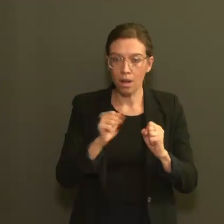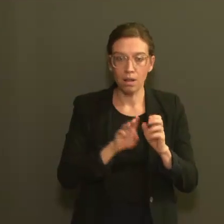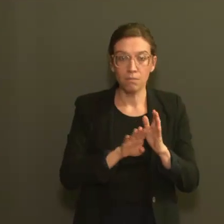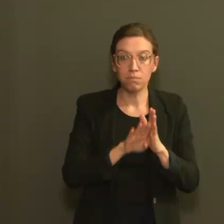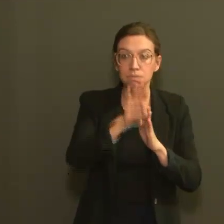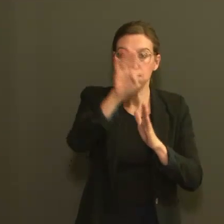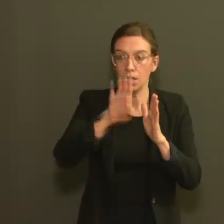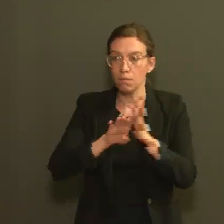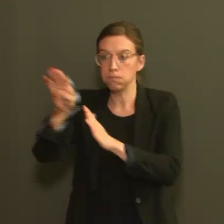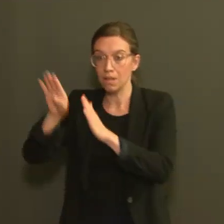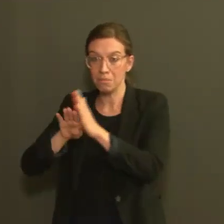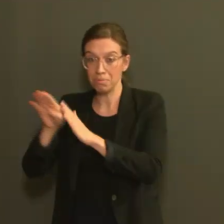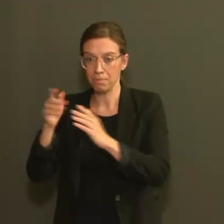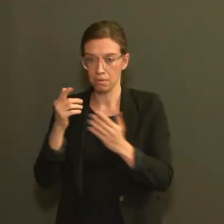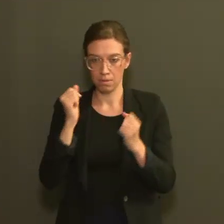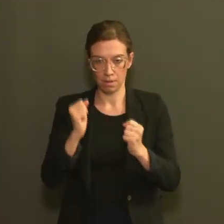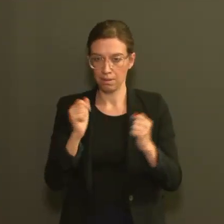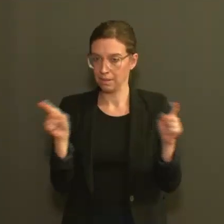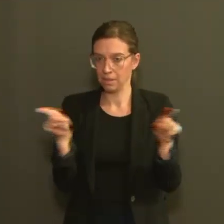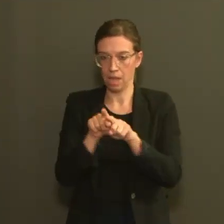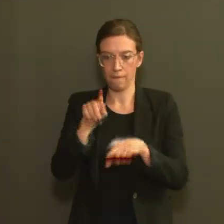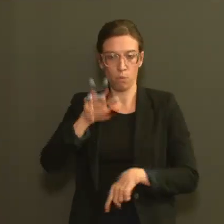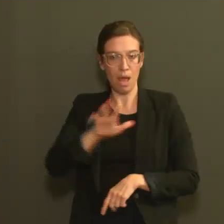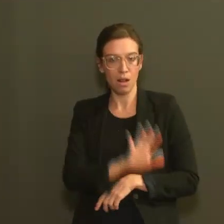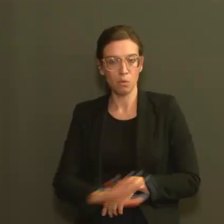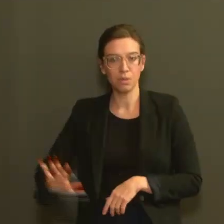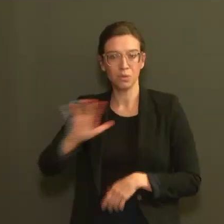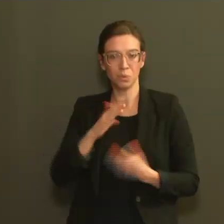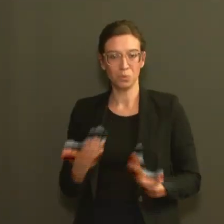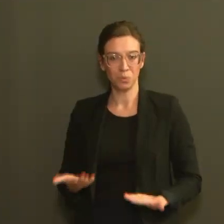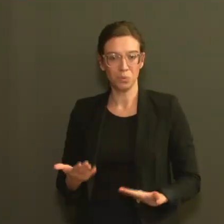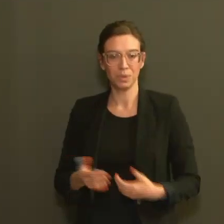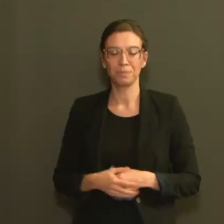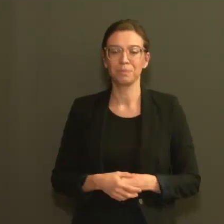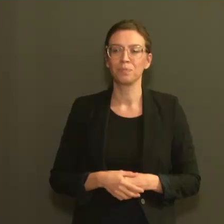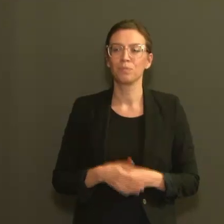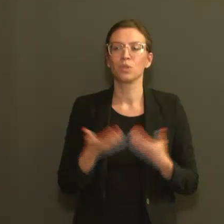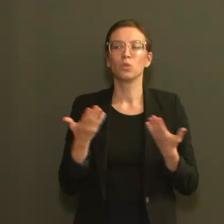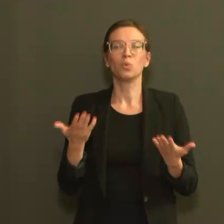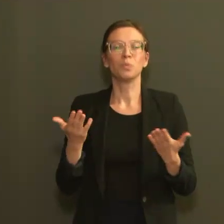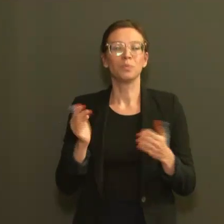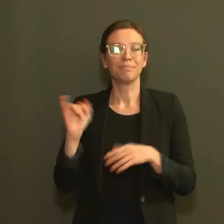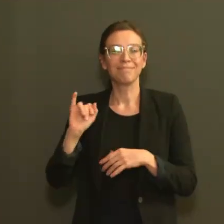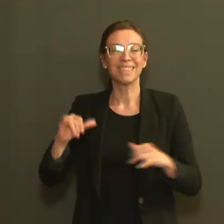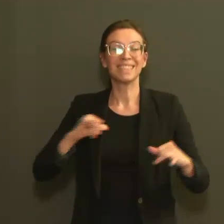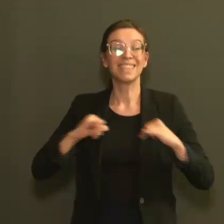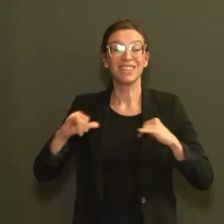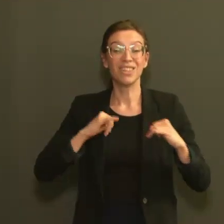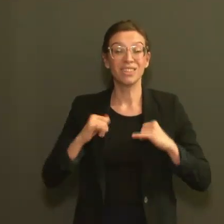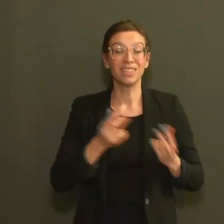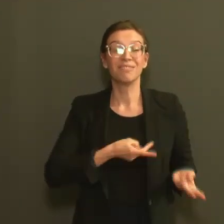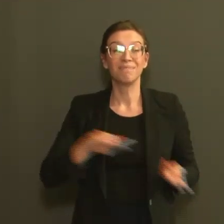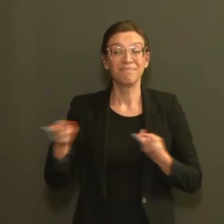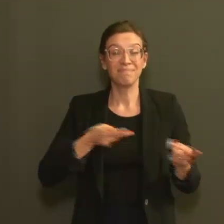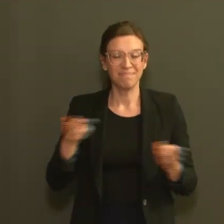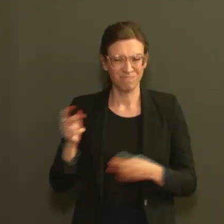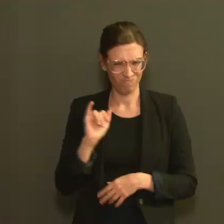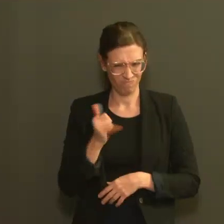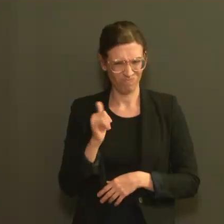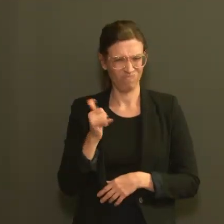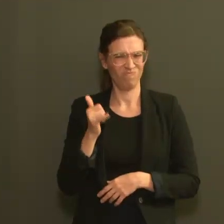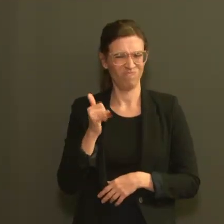Ook de ziekenhuiscijfers blijven sterk toenemen. We zien een voortdurende versnelling in het aantal